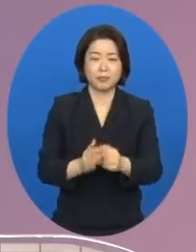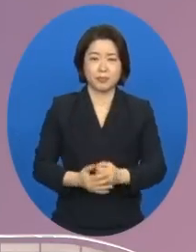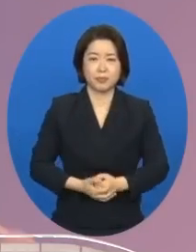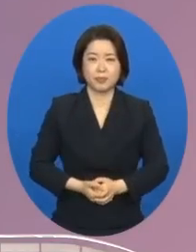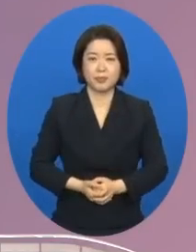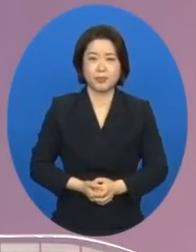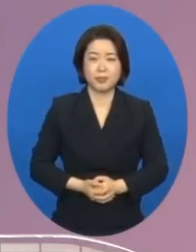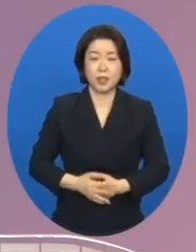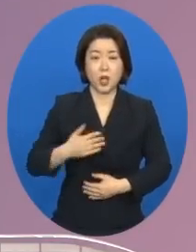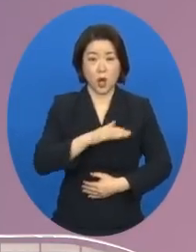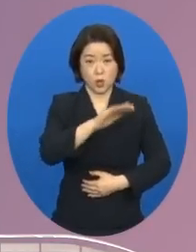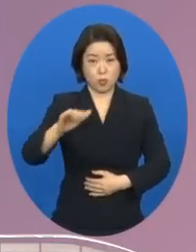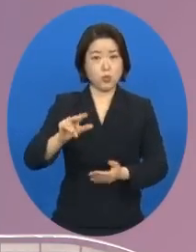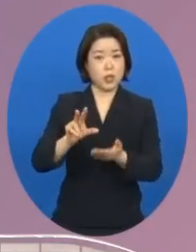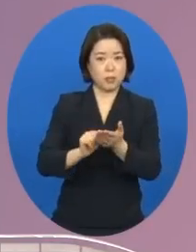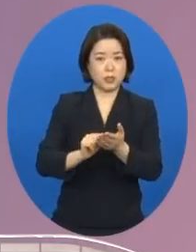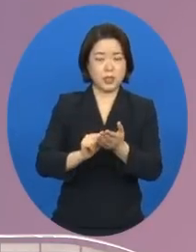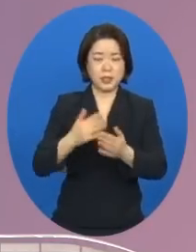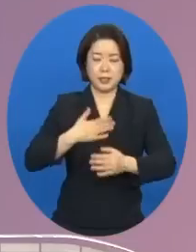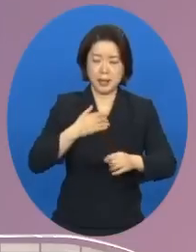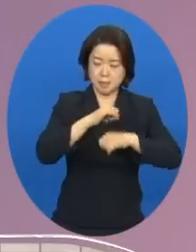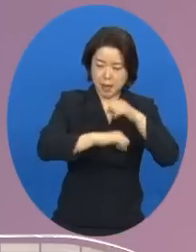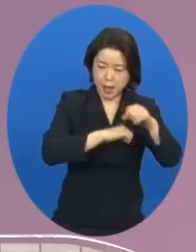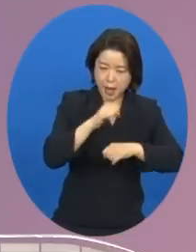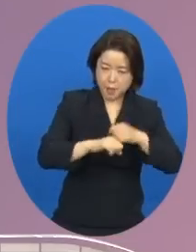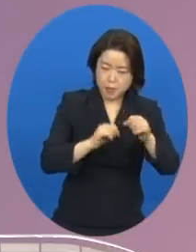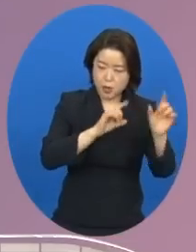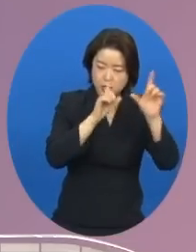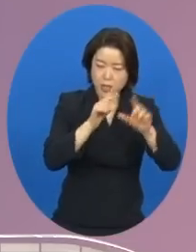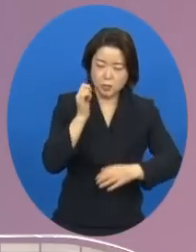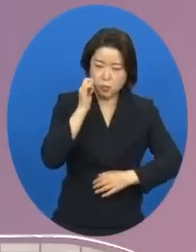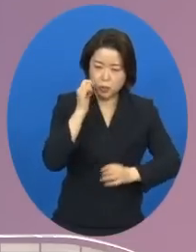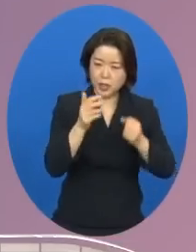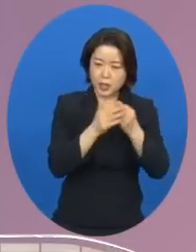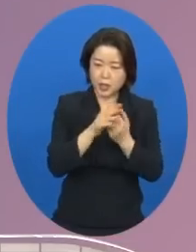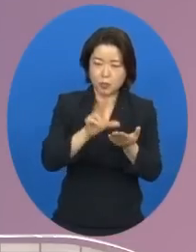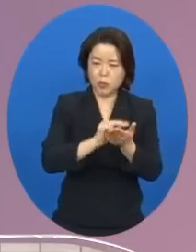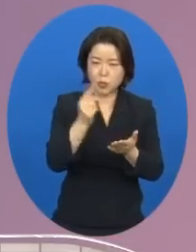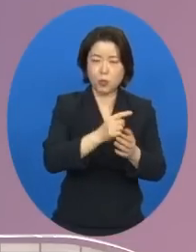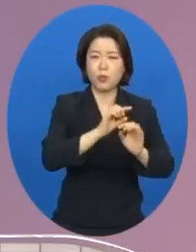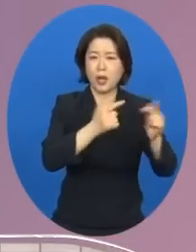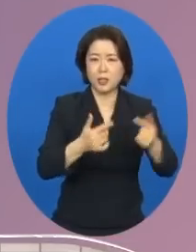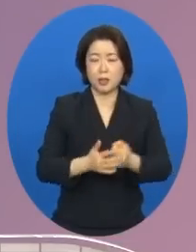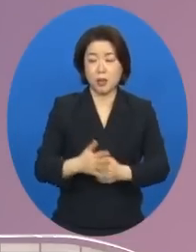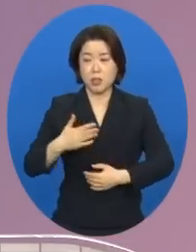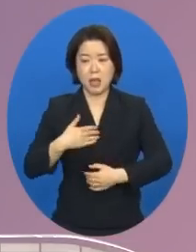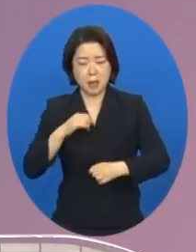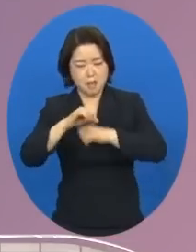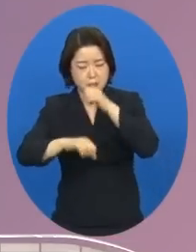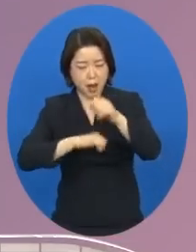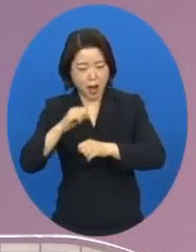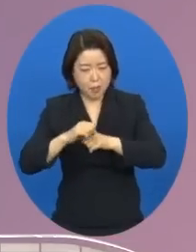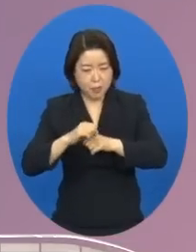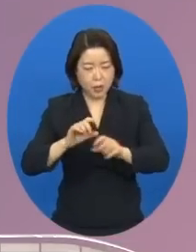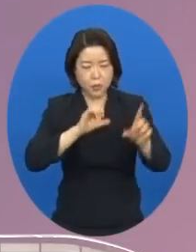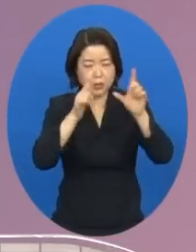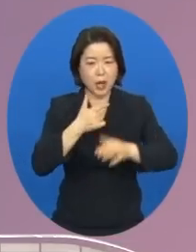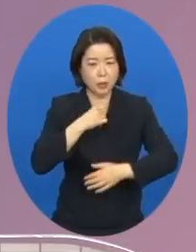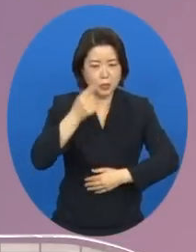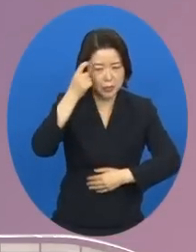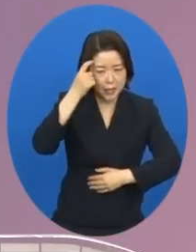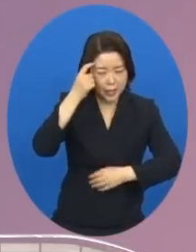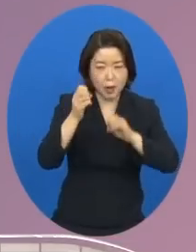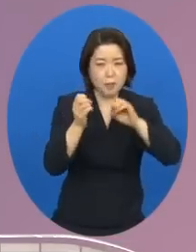바랍니다. 우리의 문제는 마음대로 살지 못해서 문제가 아니고 마음대로 살려는 생각을 버리지 못하는 것